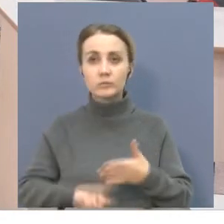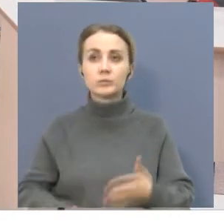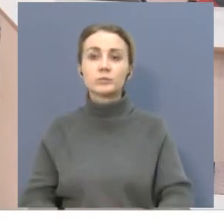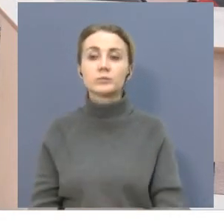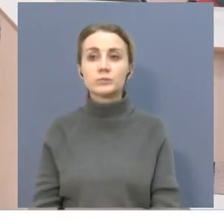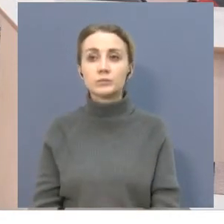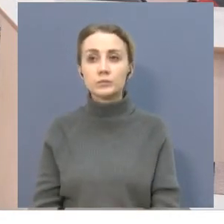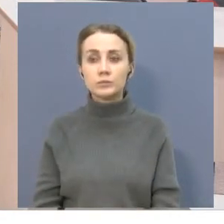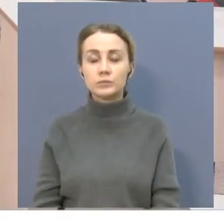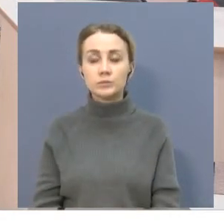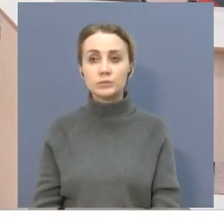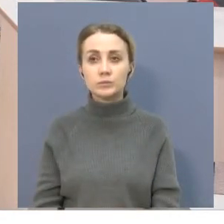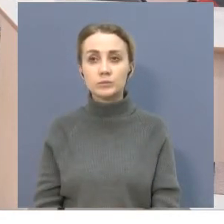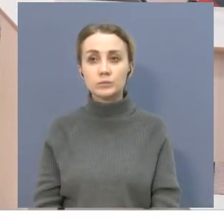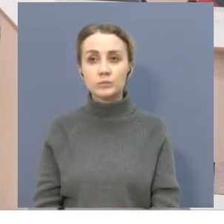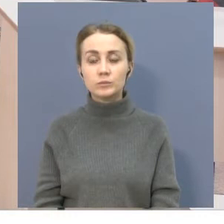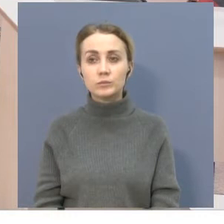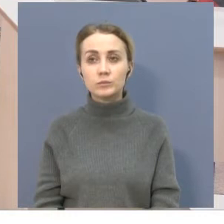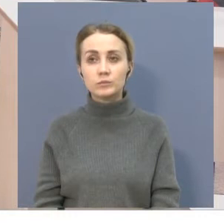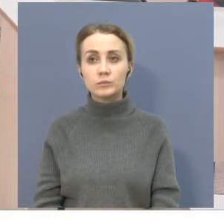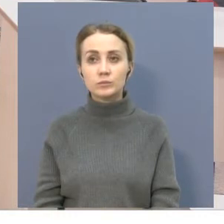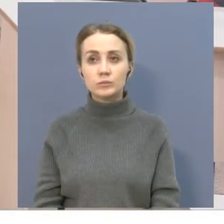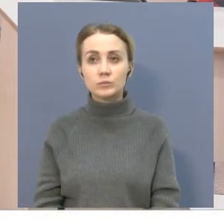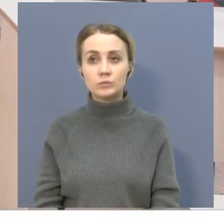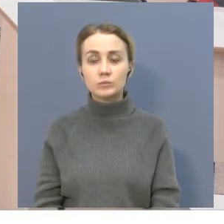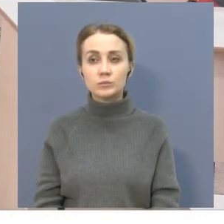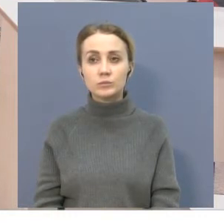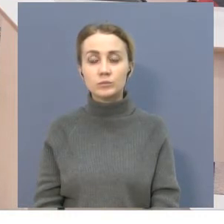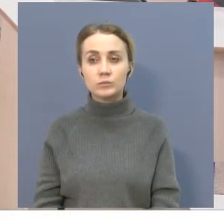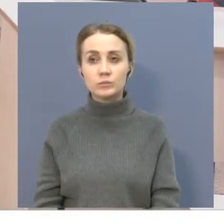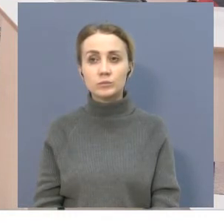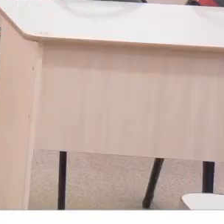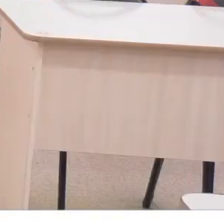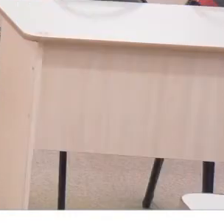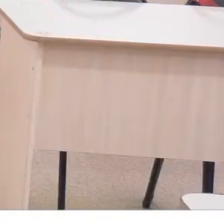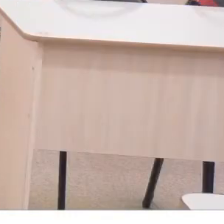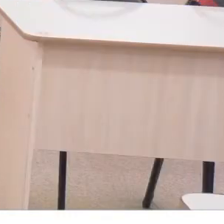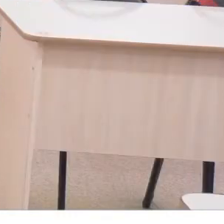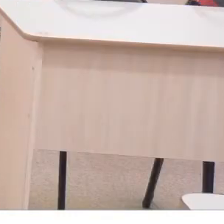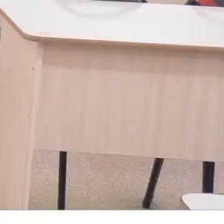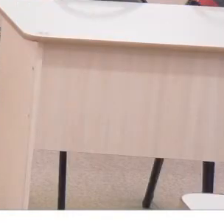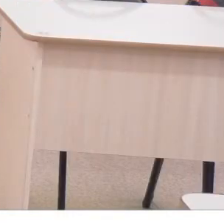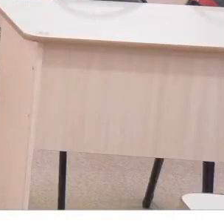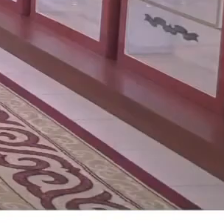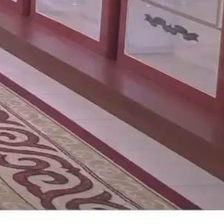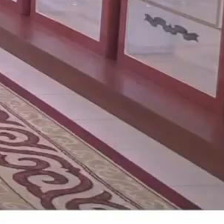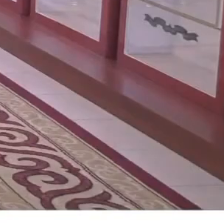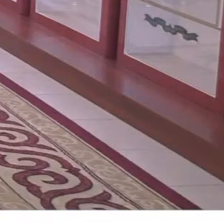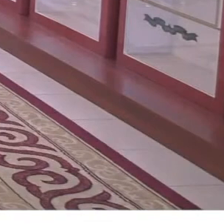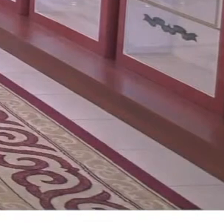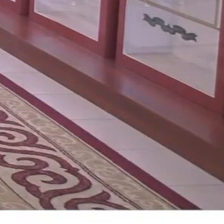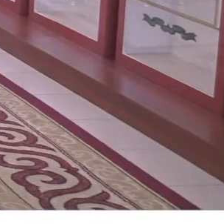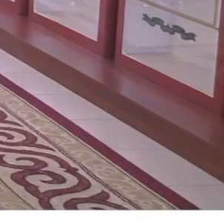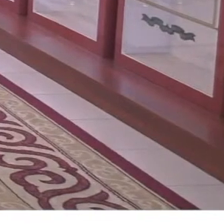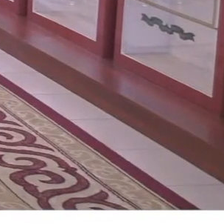бұл біздің алдағы болашақтағы жұмыс табуымызға, еңбек етуімізге үлкен үлесін қосады.